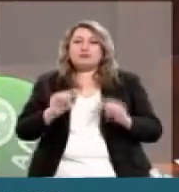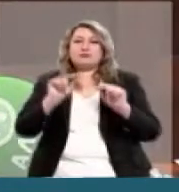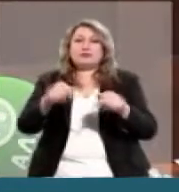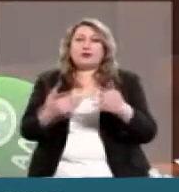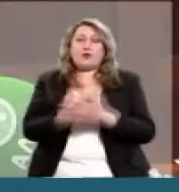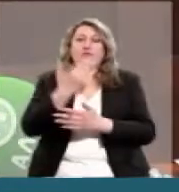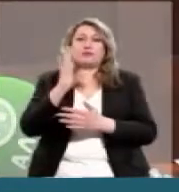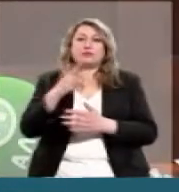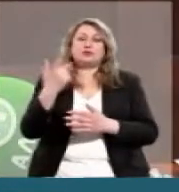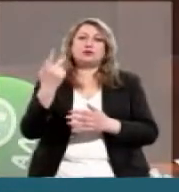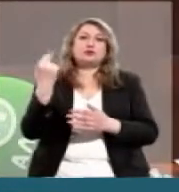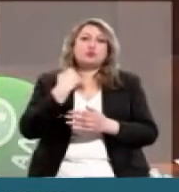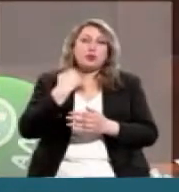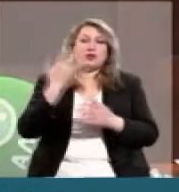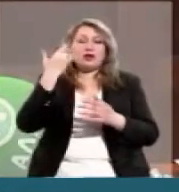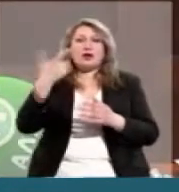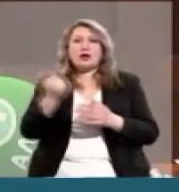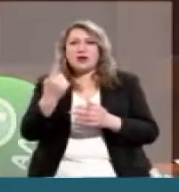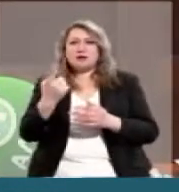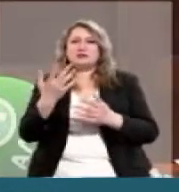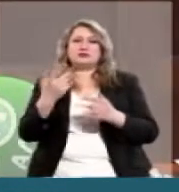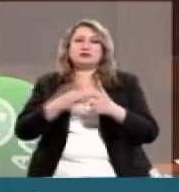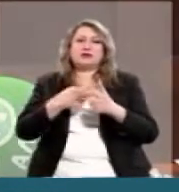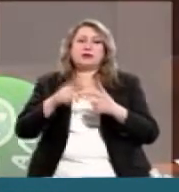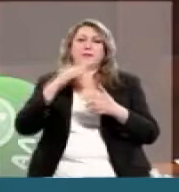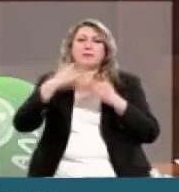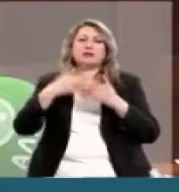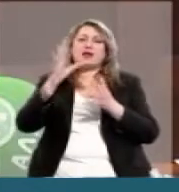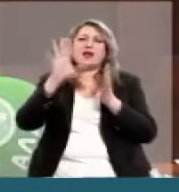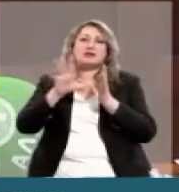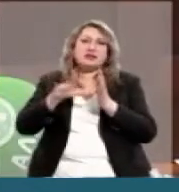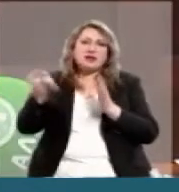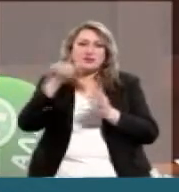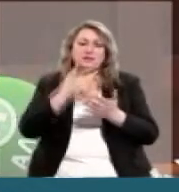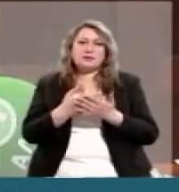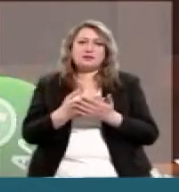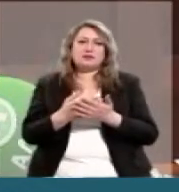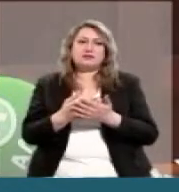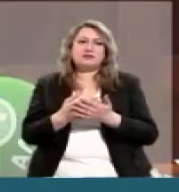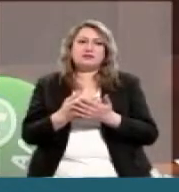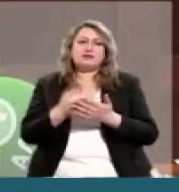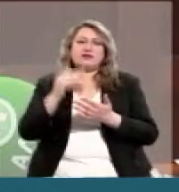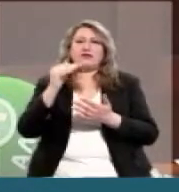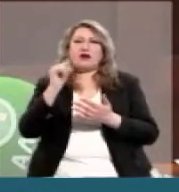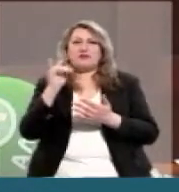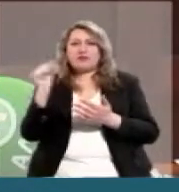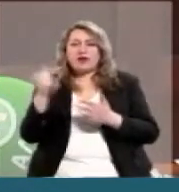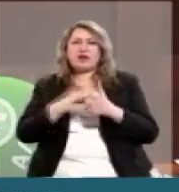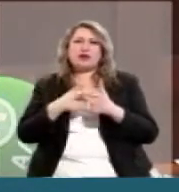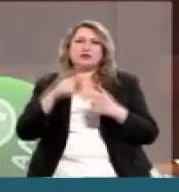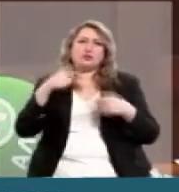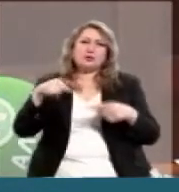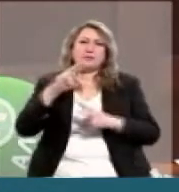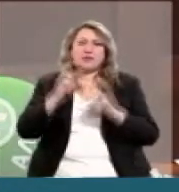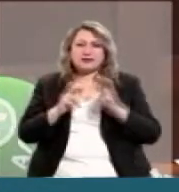там, газовиками, Костромгазайма, перед там, поставщиками электроэнергии, там, да, Фарфайтеры, там, МРЭД,